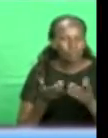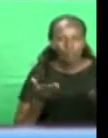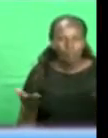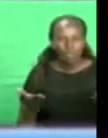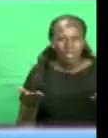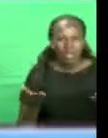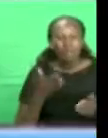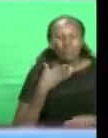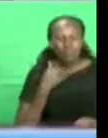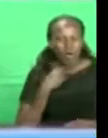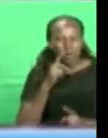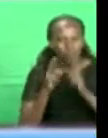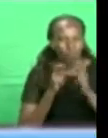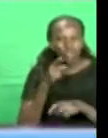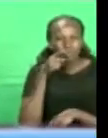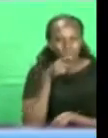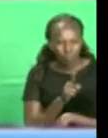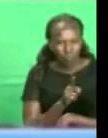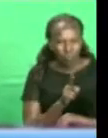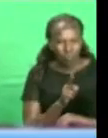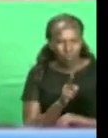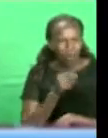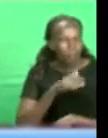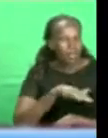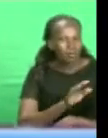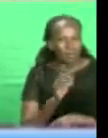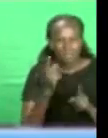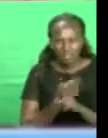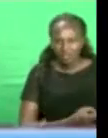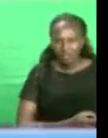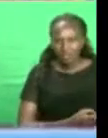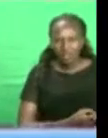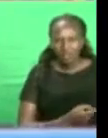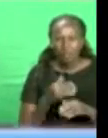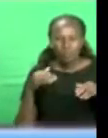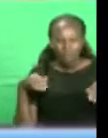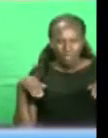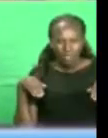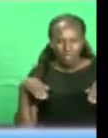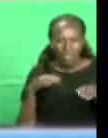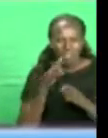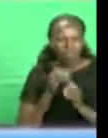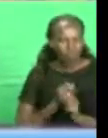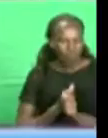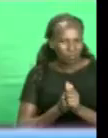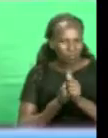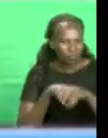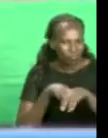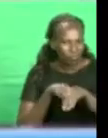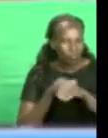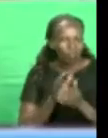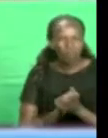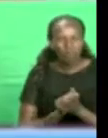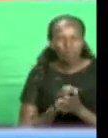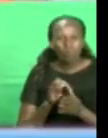We want to ask him. It is not his money. Sasa imesalia kusubiri kama madai hayo yatafuatiliwa na seneta na